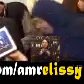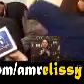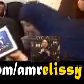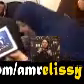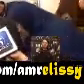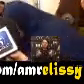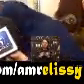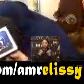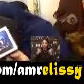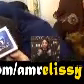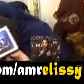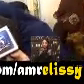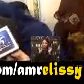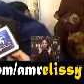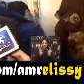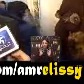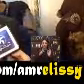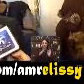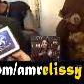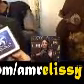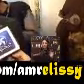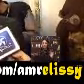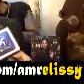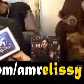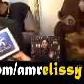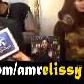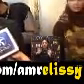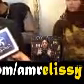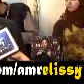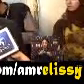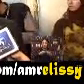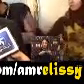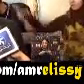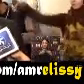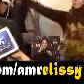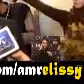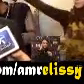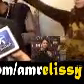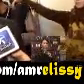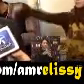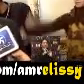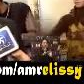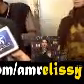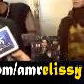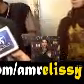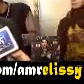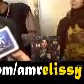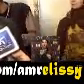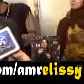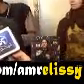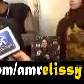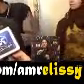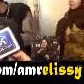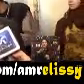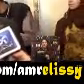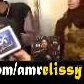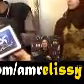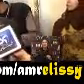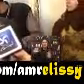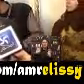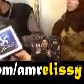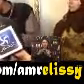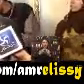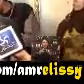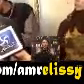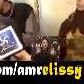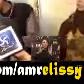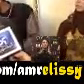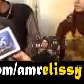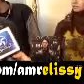إنها محاولة لفعل المزيد من أجل الأطفال مع الوضع بالاعتبار أن حقوق الأطفال تأخذ صورتها الكاملة